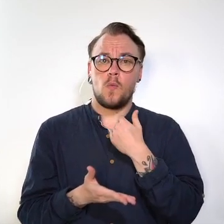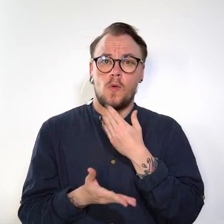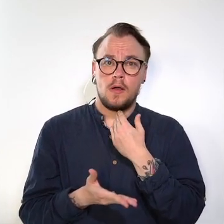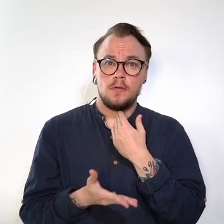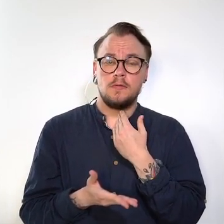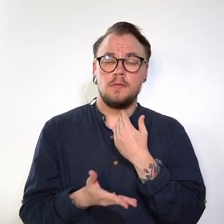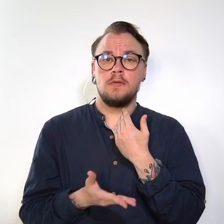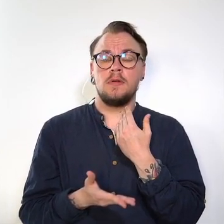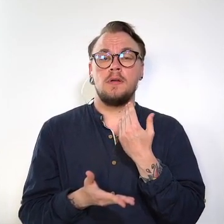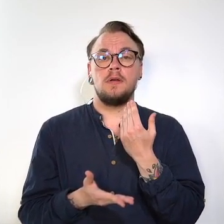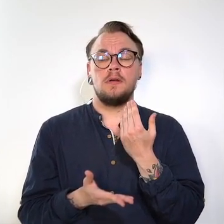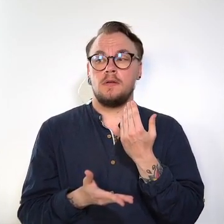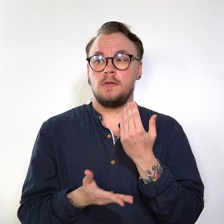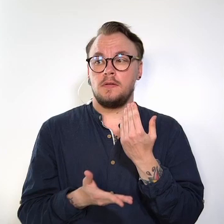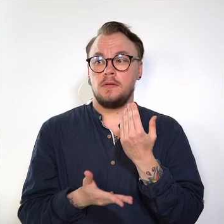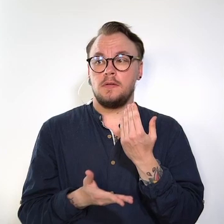toi